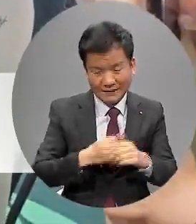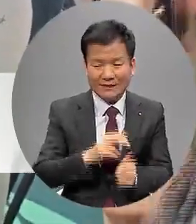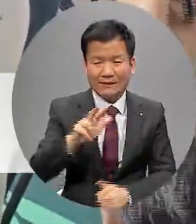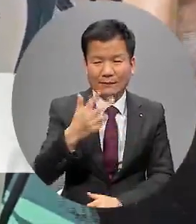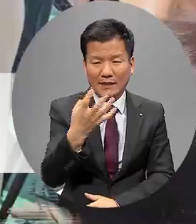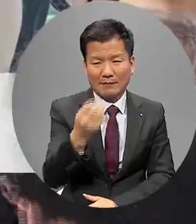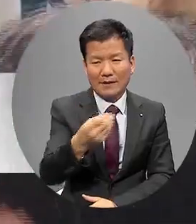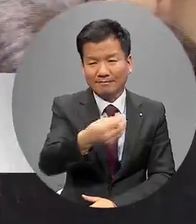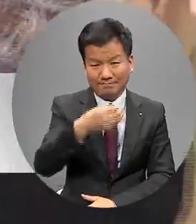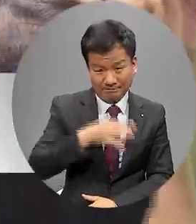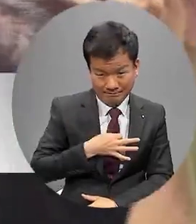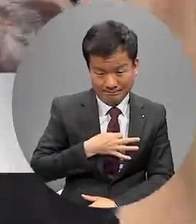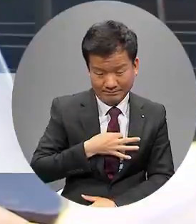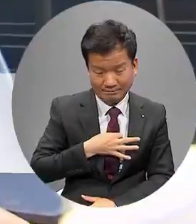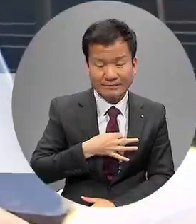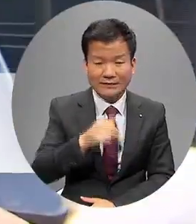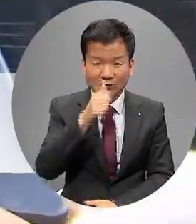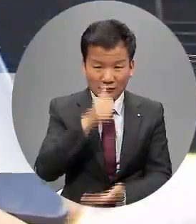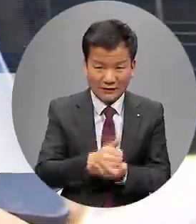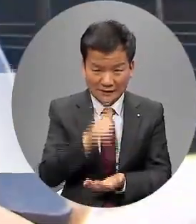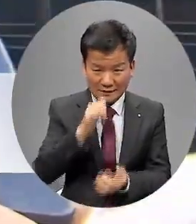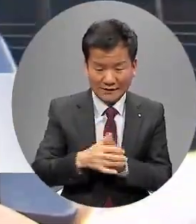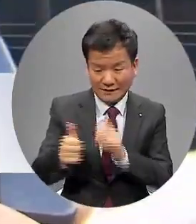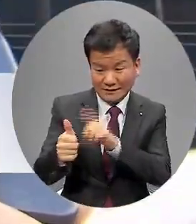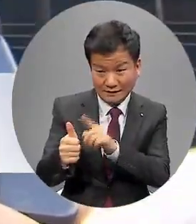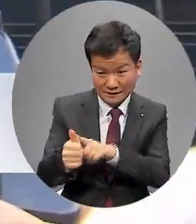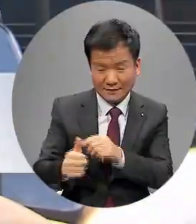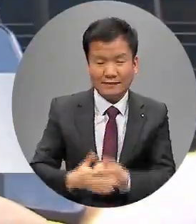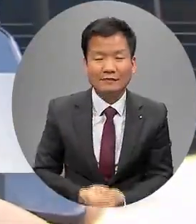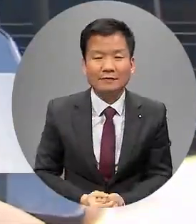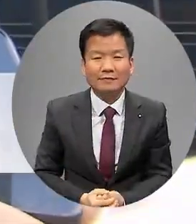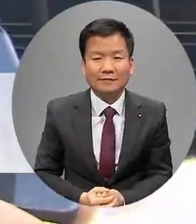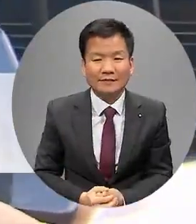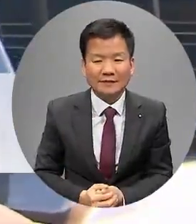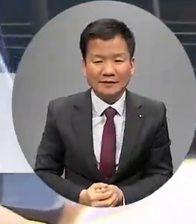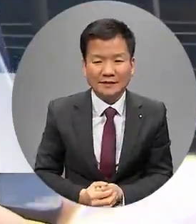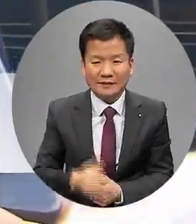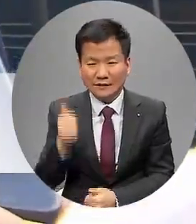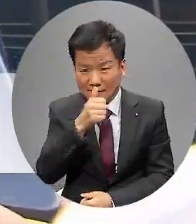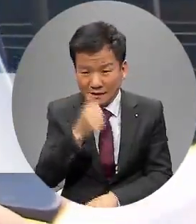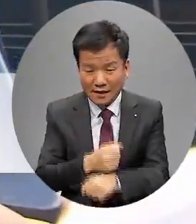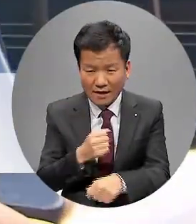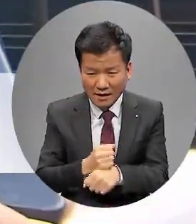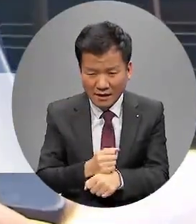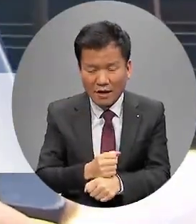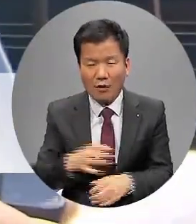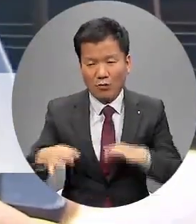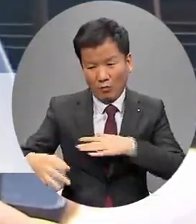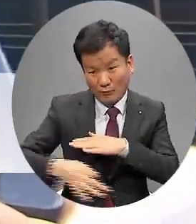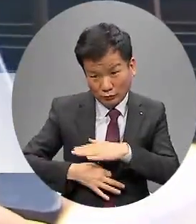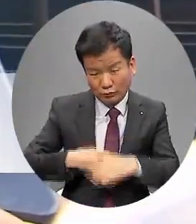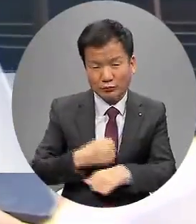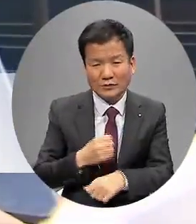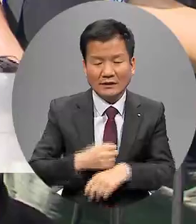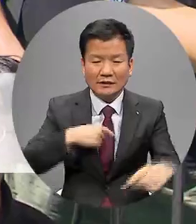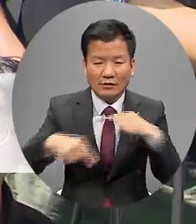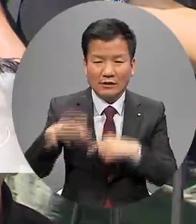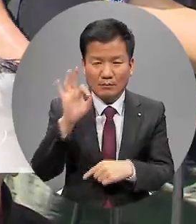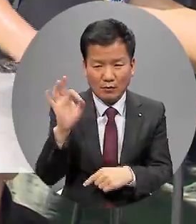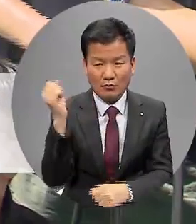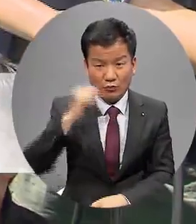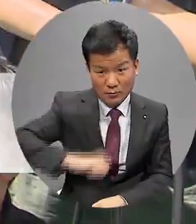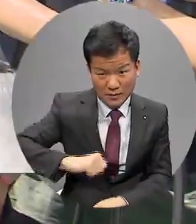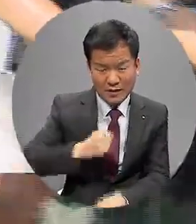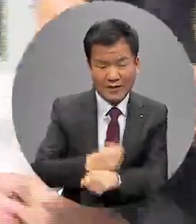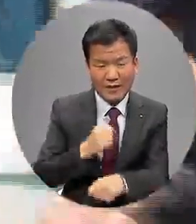740만 원 상당의 품을 받은 정전 부회장에 대해 알선 수제와 알선 뇌물 수수 정치자금법